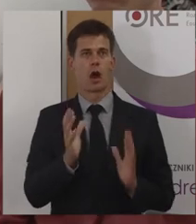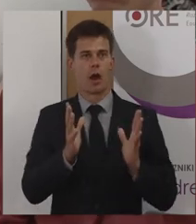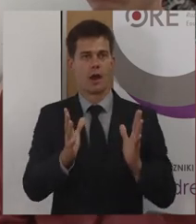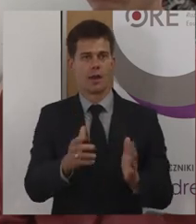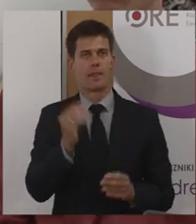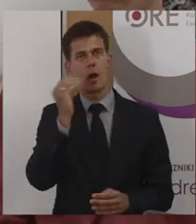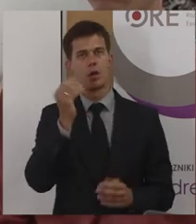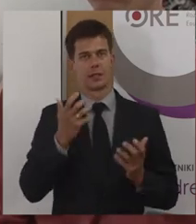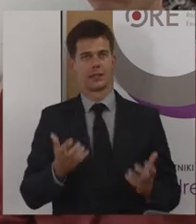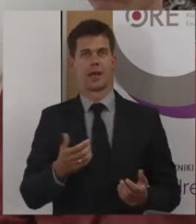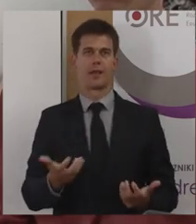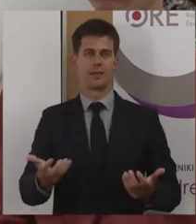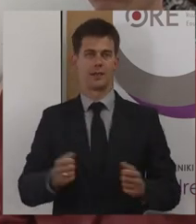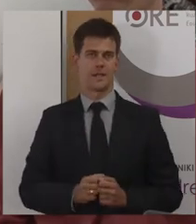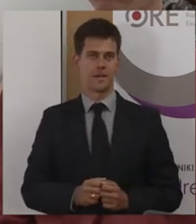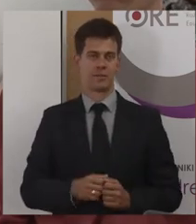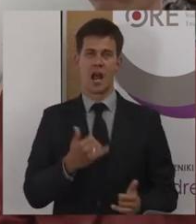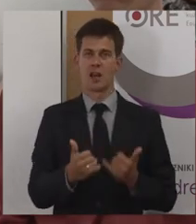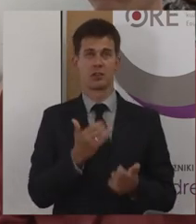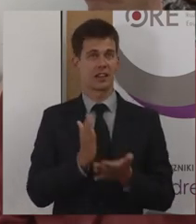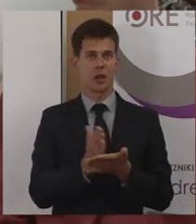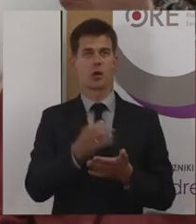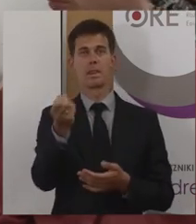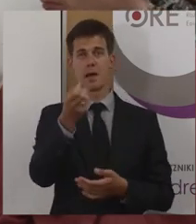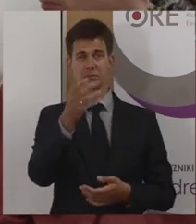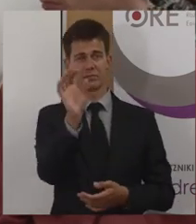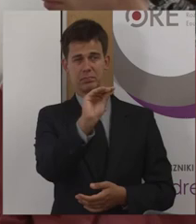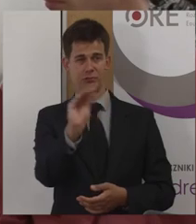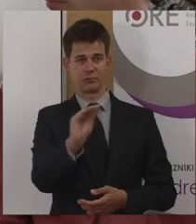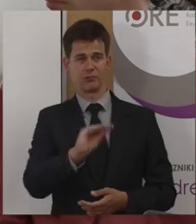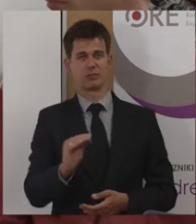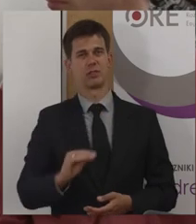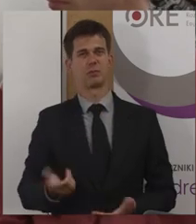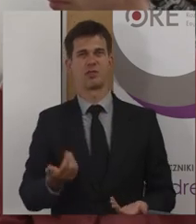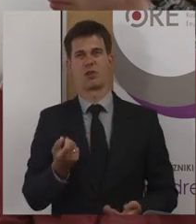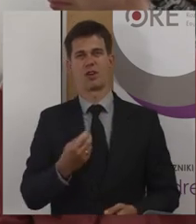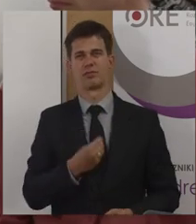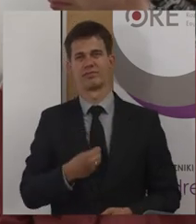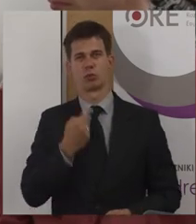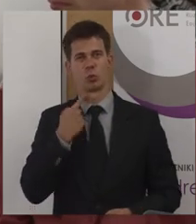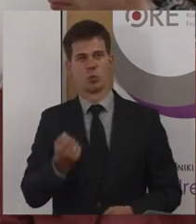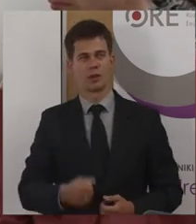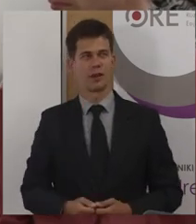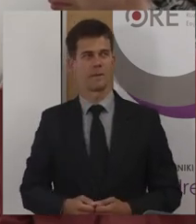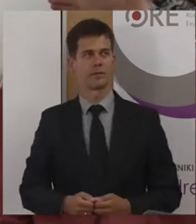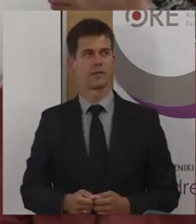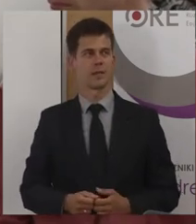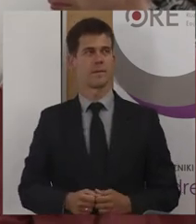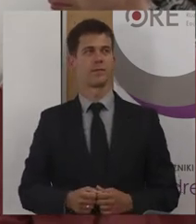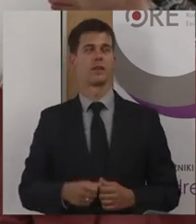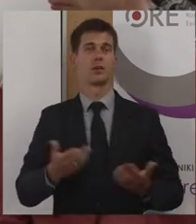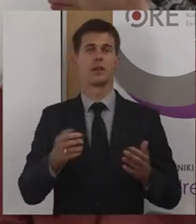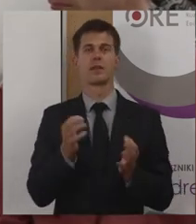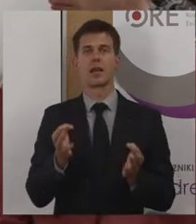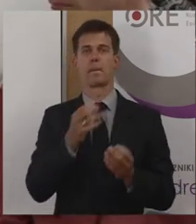przyciągnięte do takiego podręcznika. Jeżeli jest sama treść i sam obrazek, który się nie rusza, nic się z nim nie dzieje, to nie jest atrakcyjne. No i